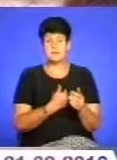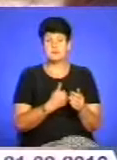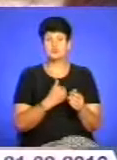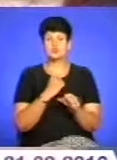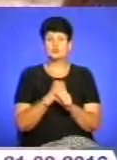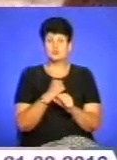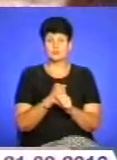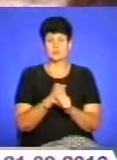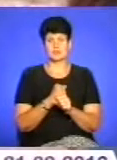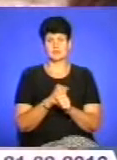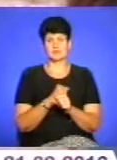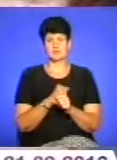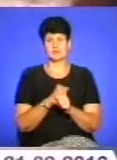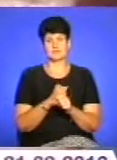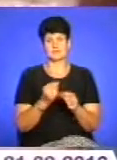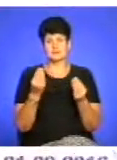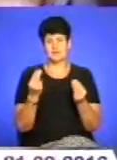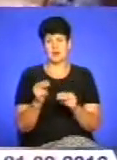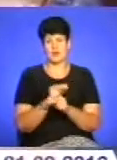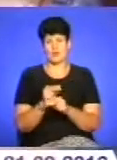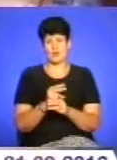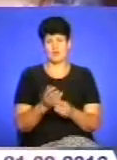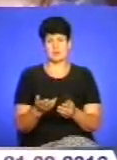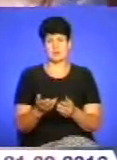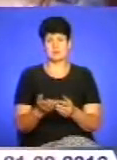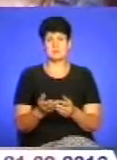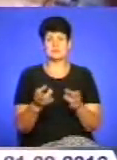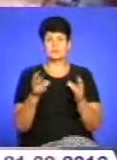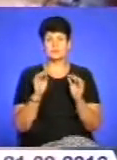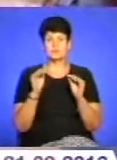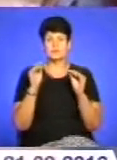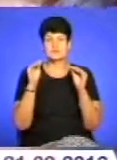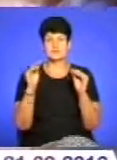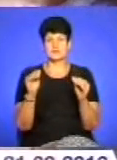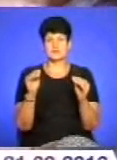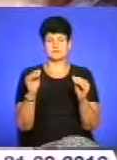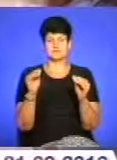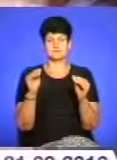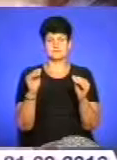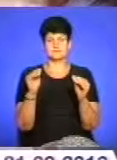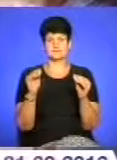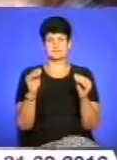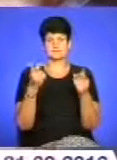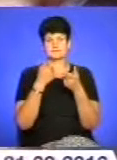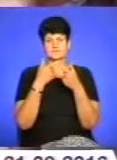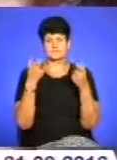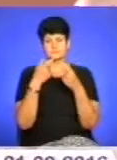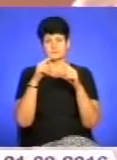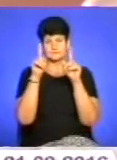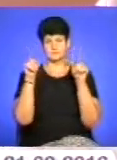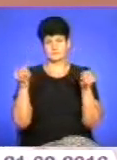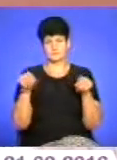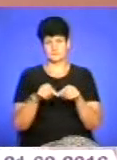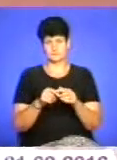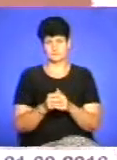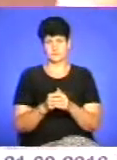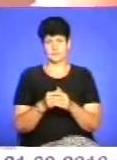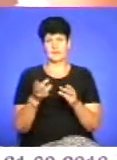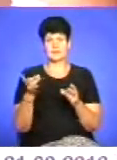хоч капітальний ремонт. Встановили би хоча б якісь застережні знаки. Треба